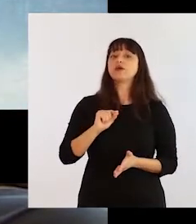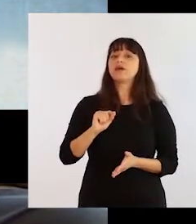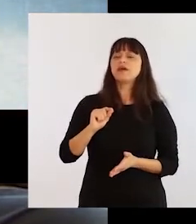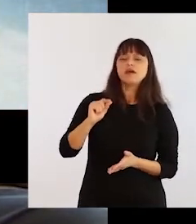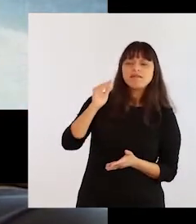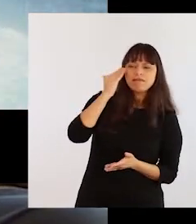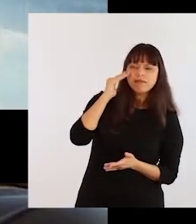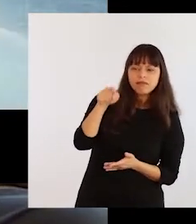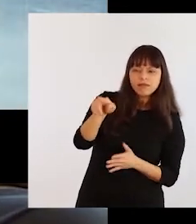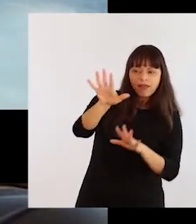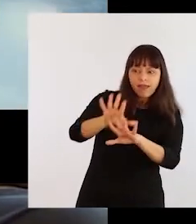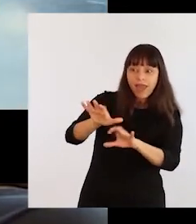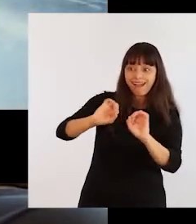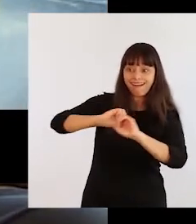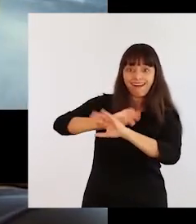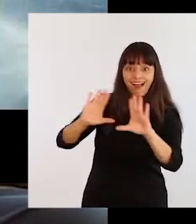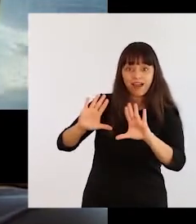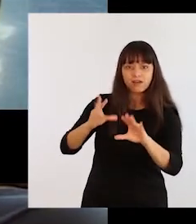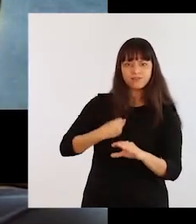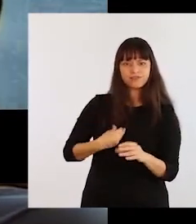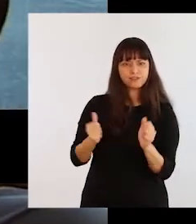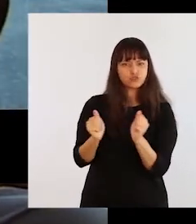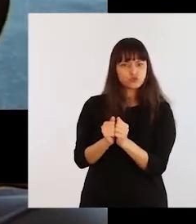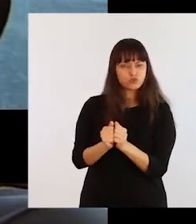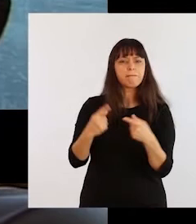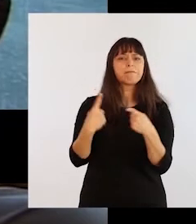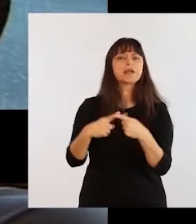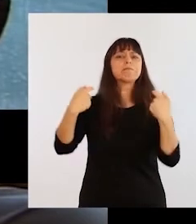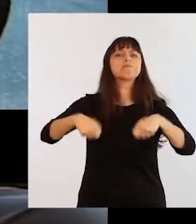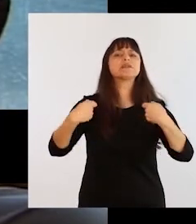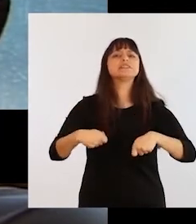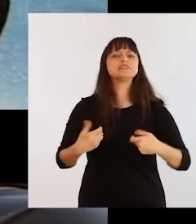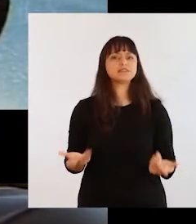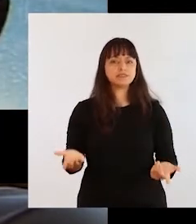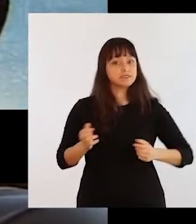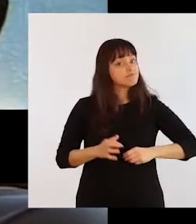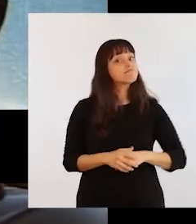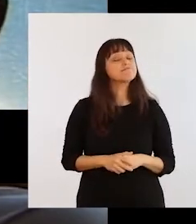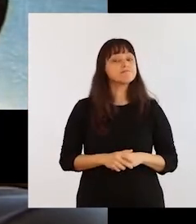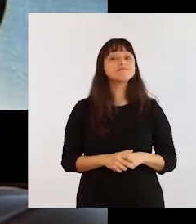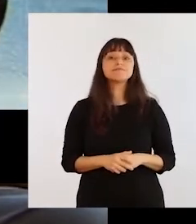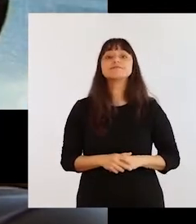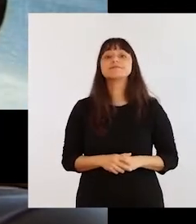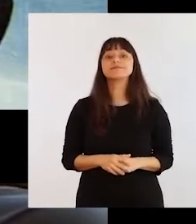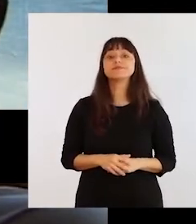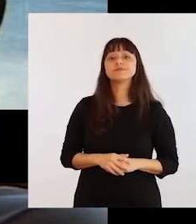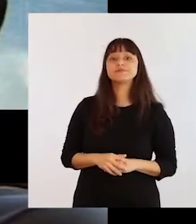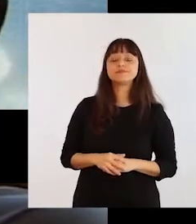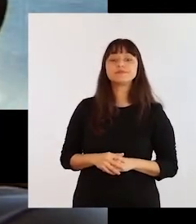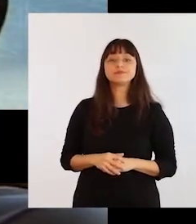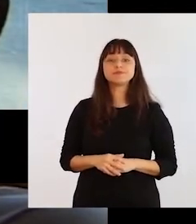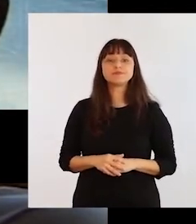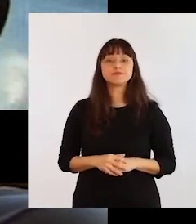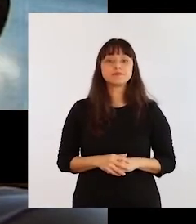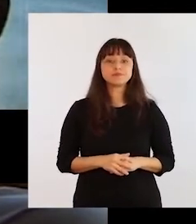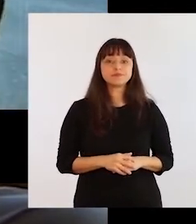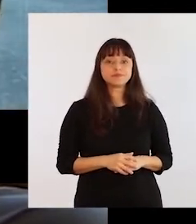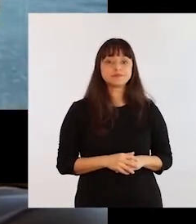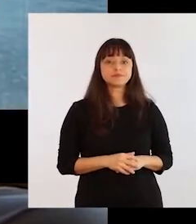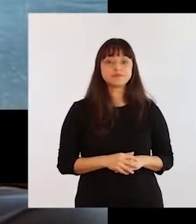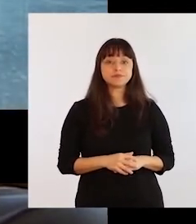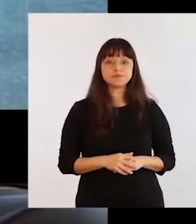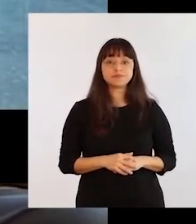obligatoirement comprendre l'autre pour vivre à côté de lui, travailler avec lui, etc.